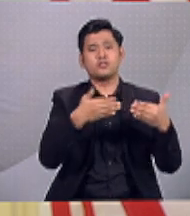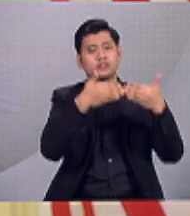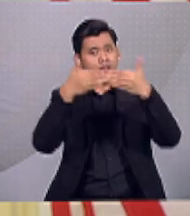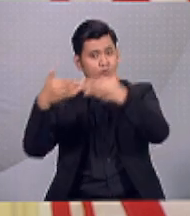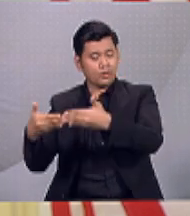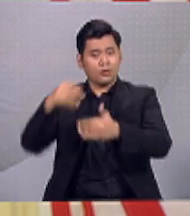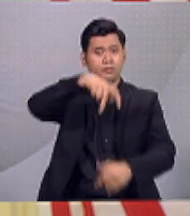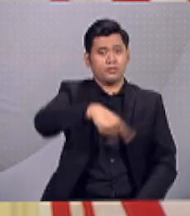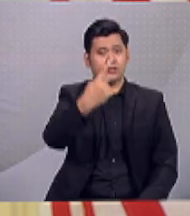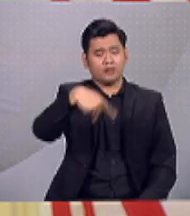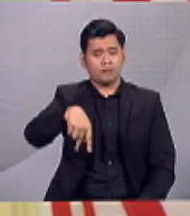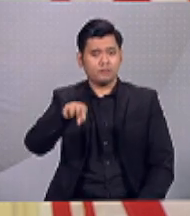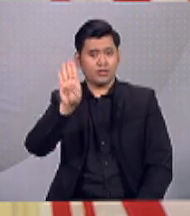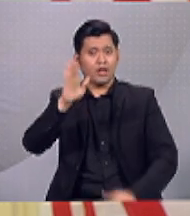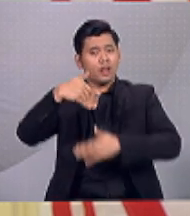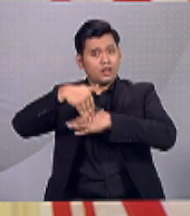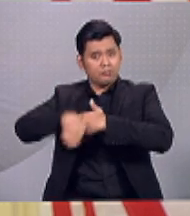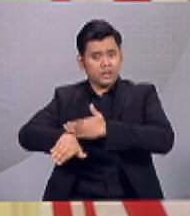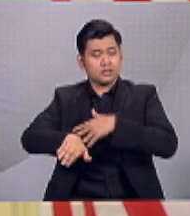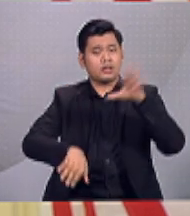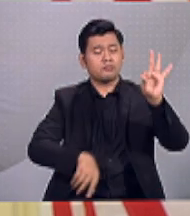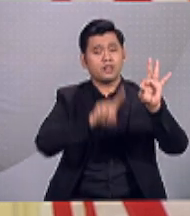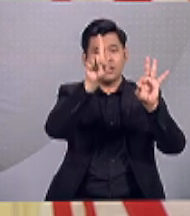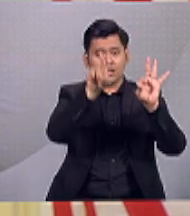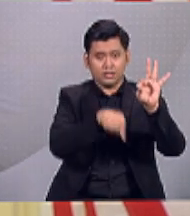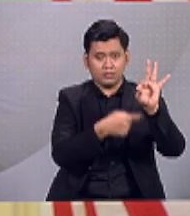tidaknya PKPB selepas 9 bulan nanti.